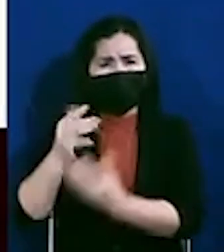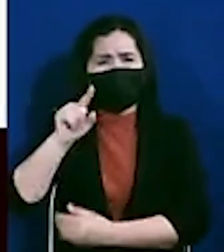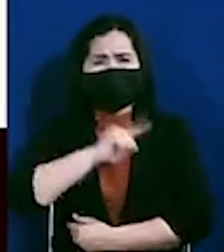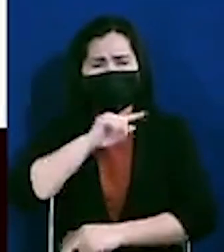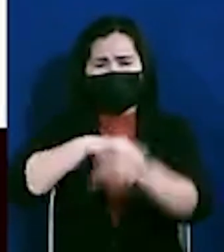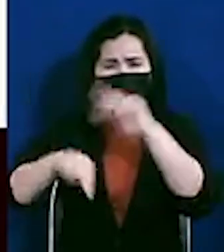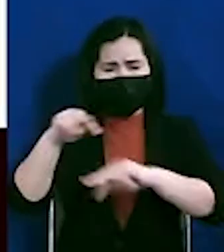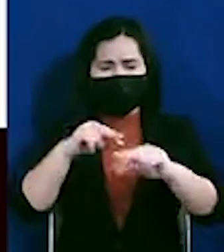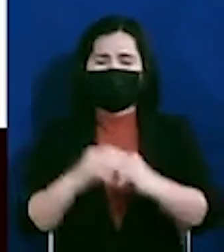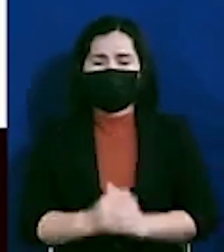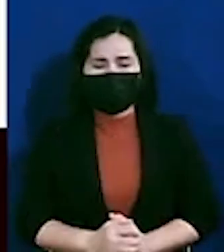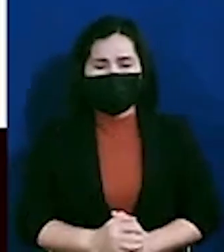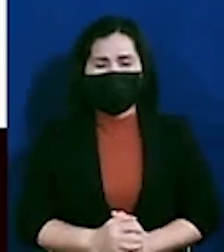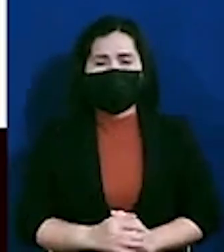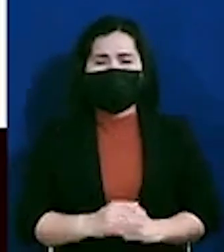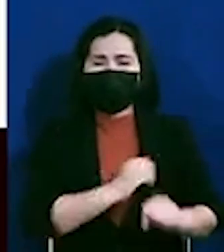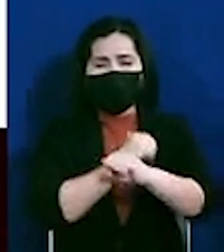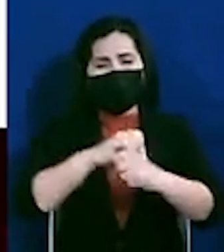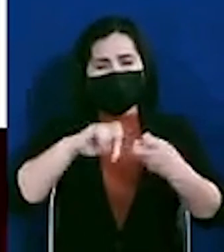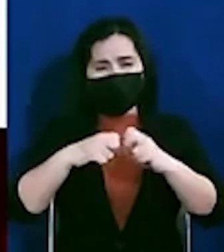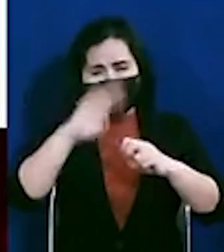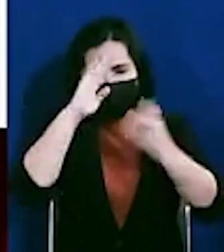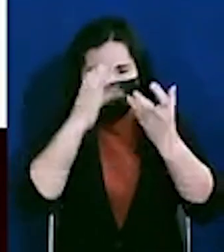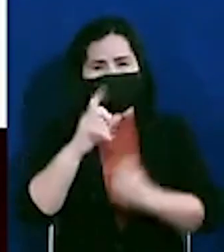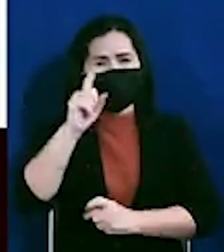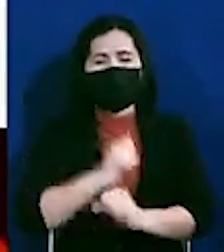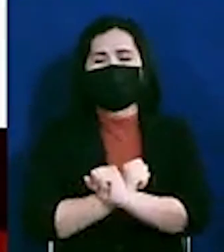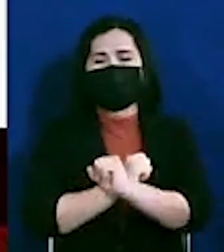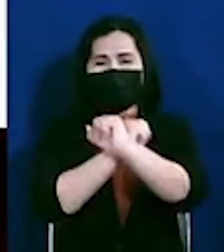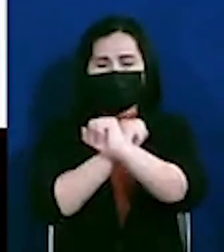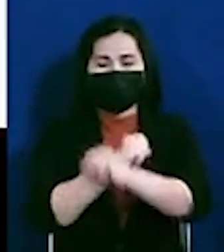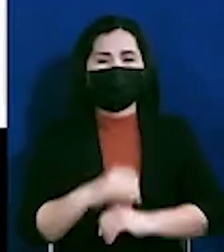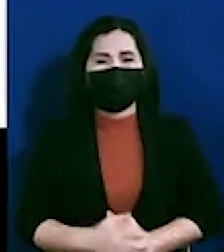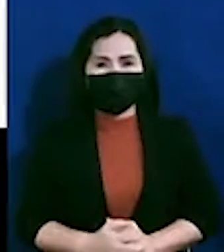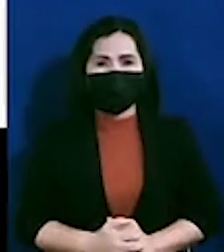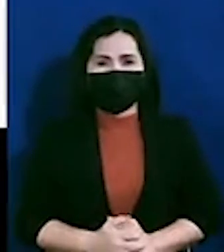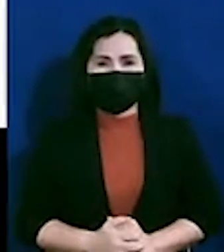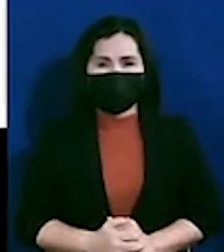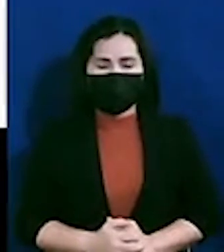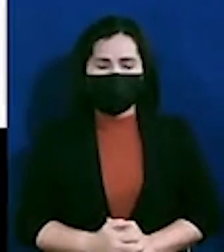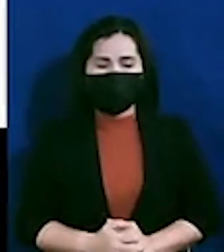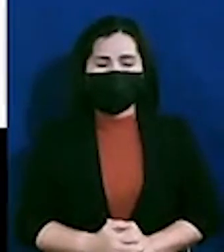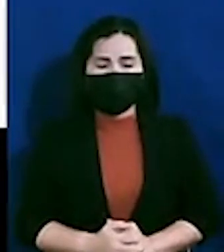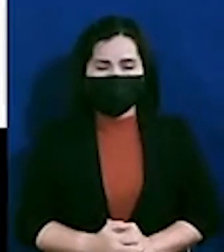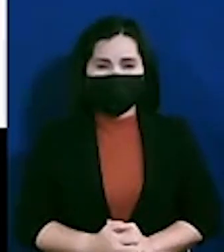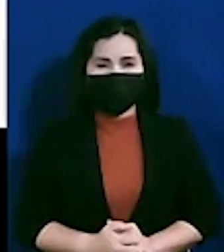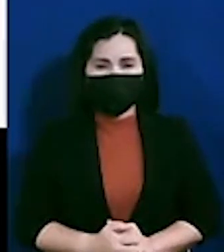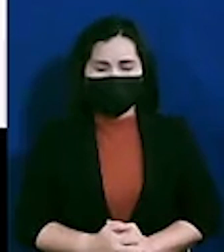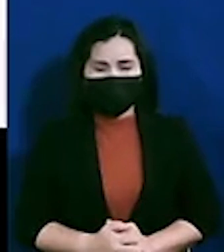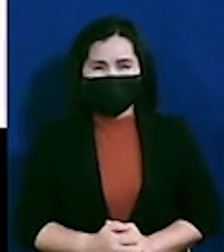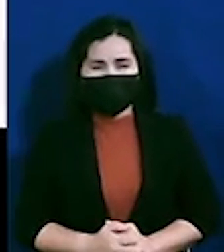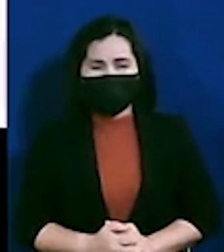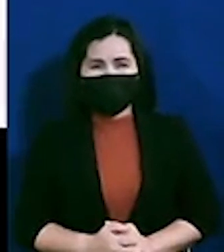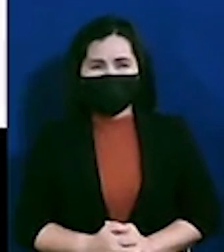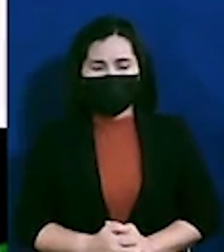อาการป่วยหนักหรือการเสียชีวิตนะครับอ่ะนะครับอันนี้เป็นด้ายแกรมนะครับอ่าก็